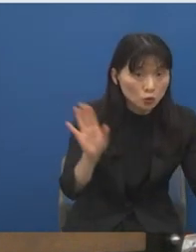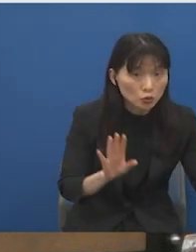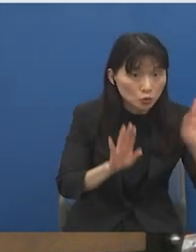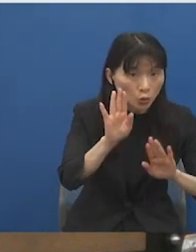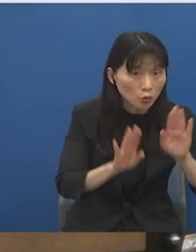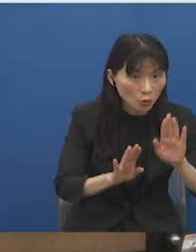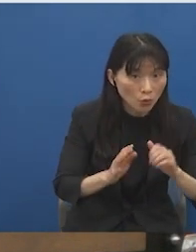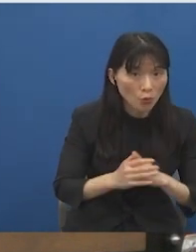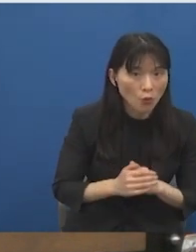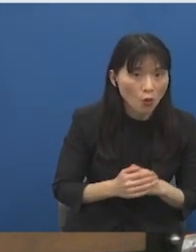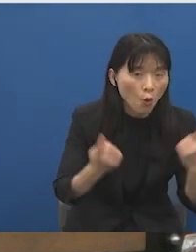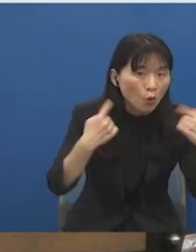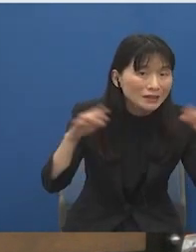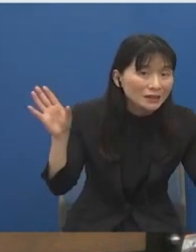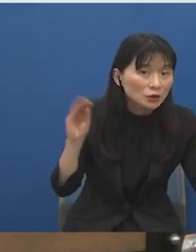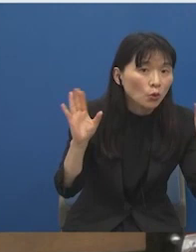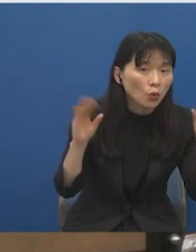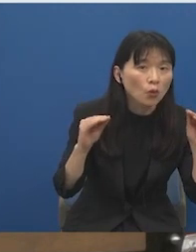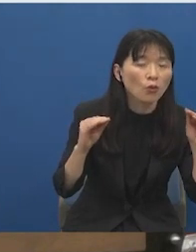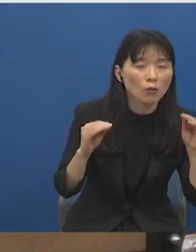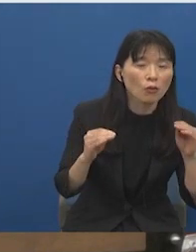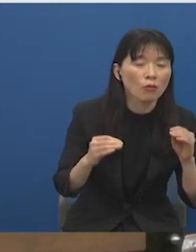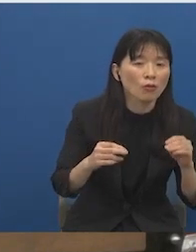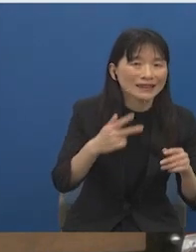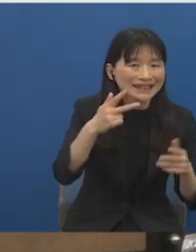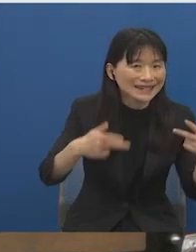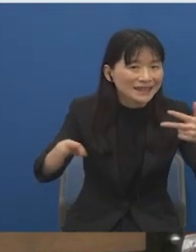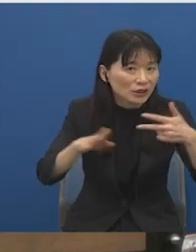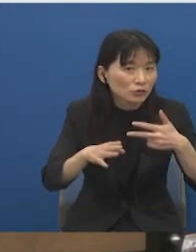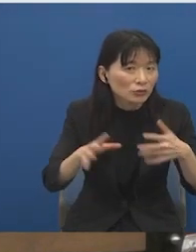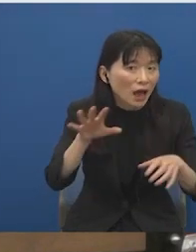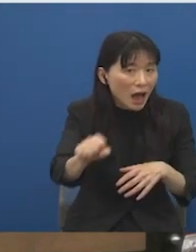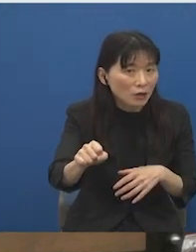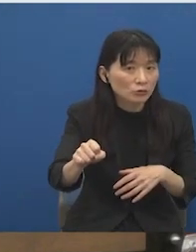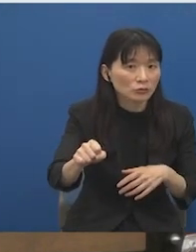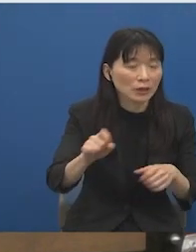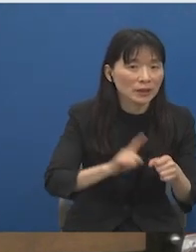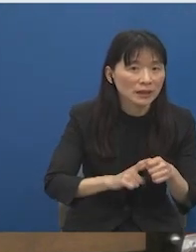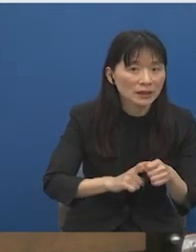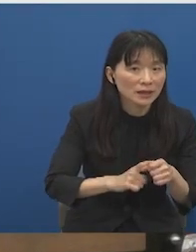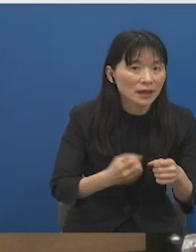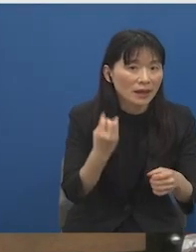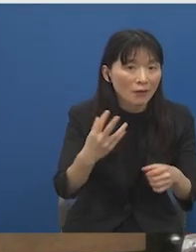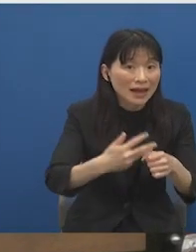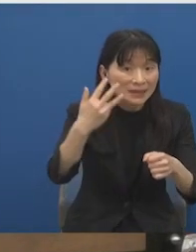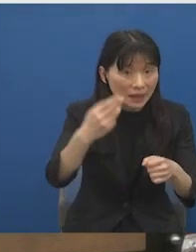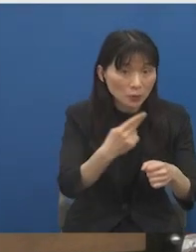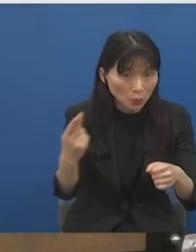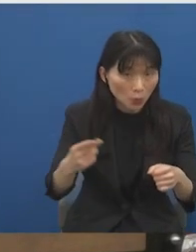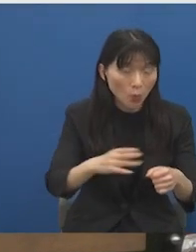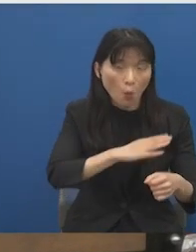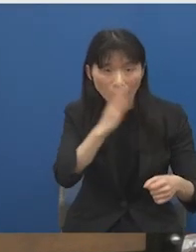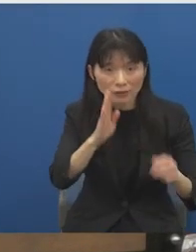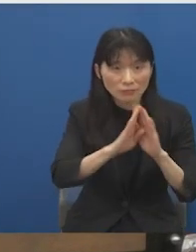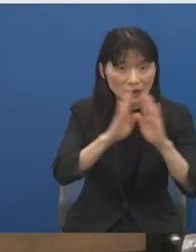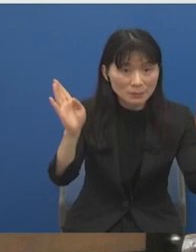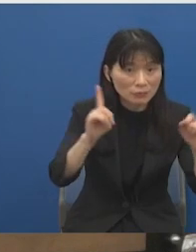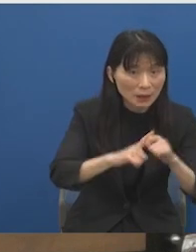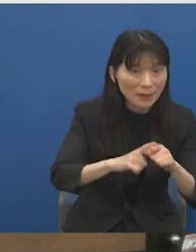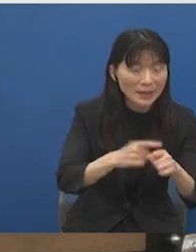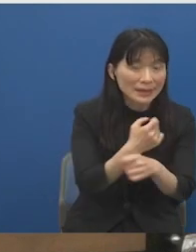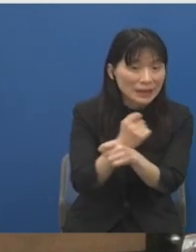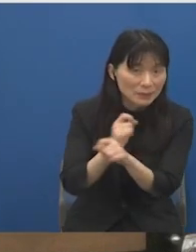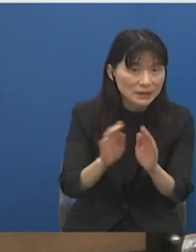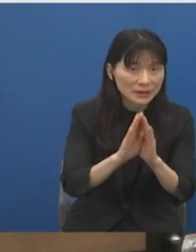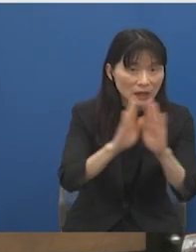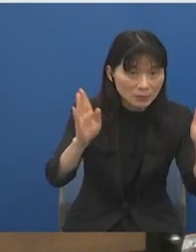等の個人情報を施設が把握するとの重要性、令和8年度の本格実施に向けて、試行実施で得られ